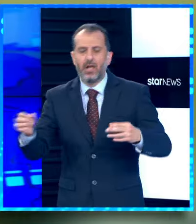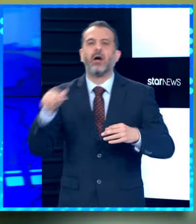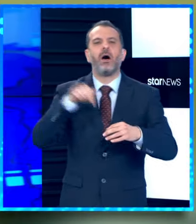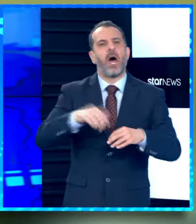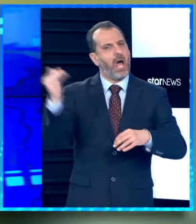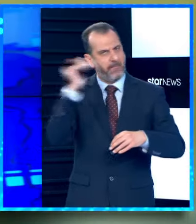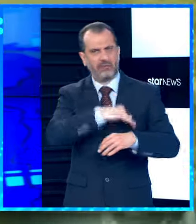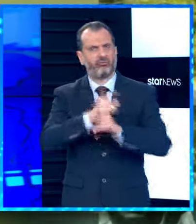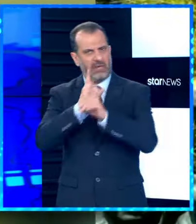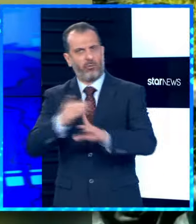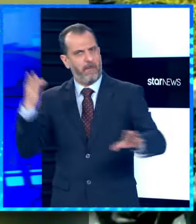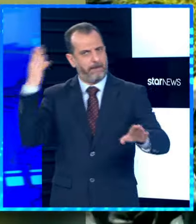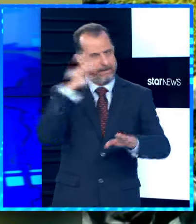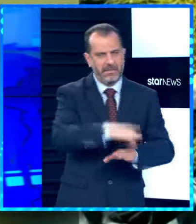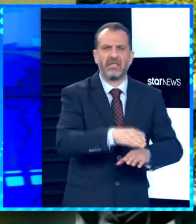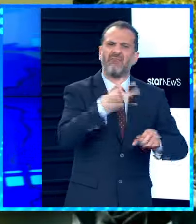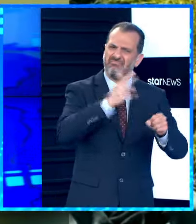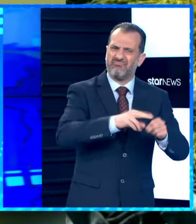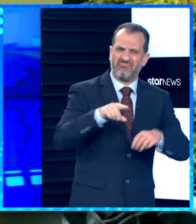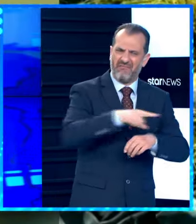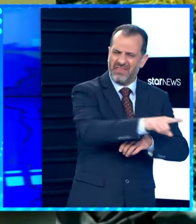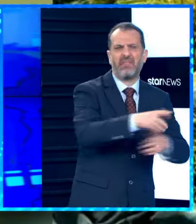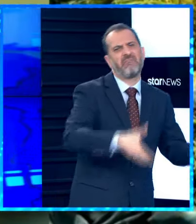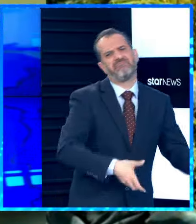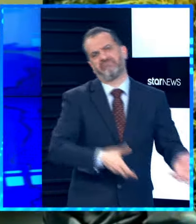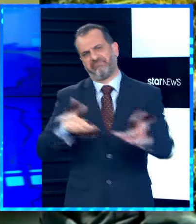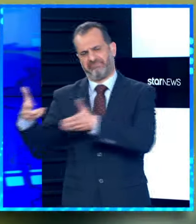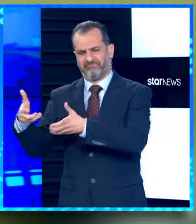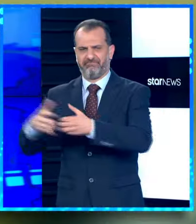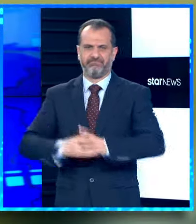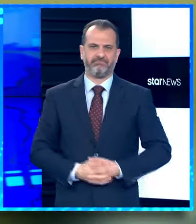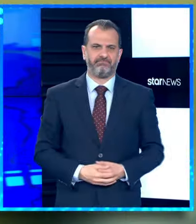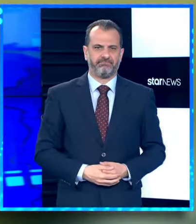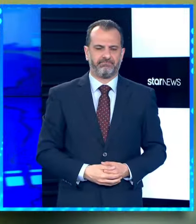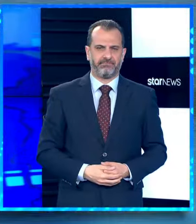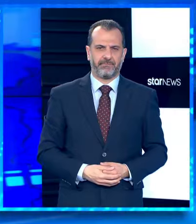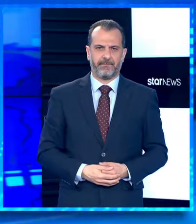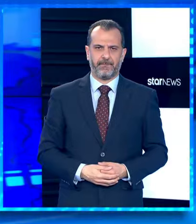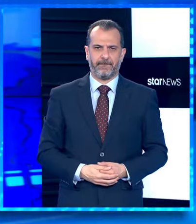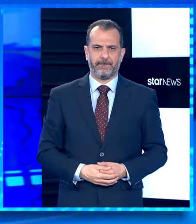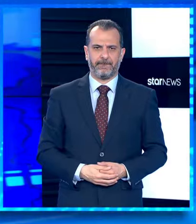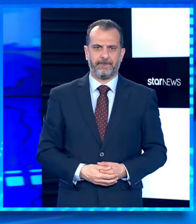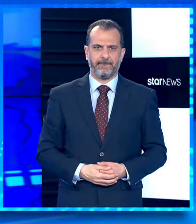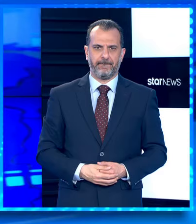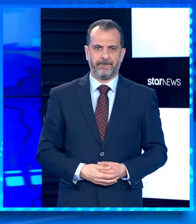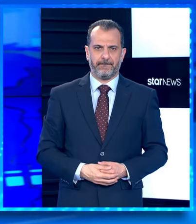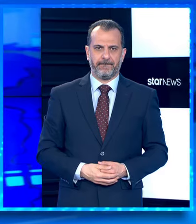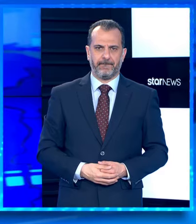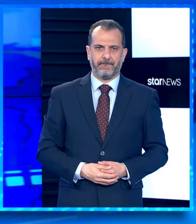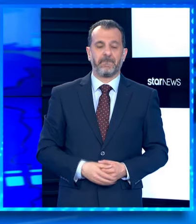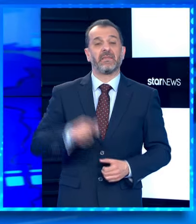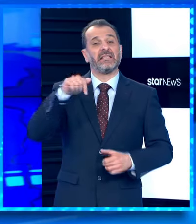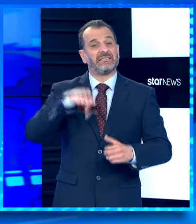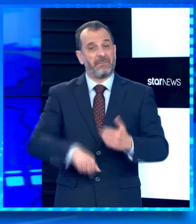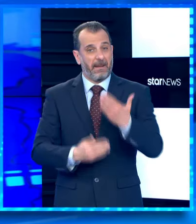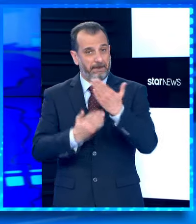και απομάκρυναν από το σημείο το νεκρό πίθωνα. Τροχαίο ατύχημα έγινε το